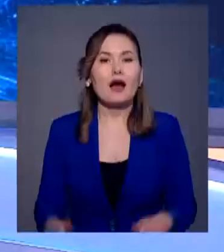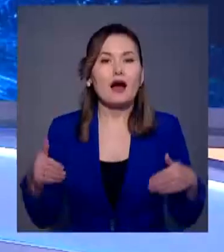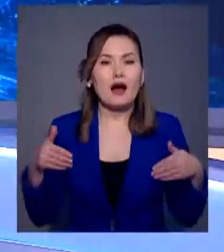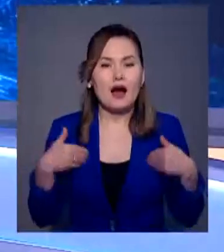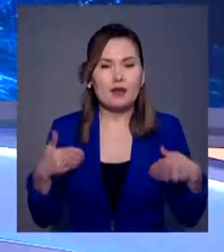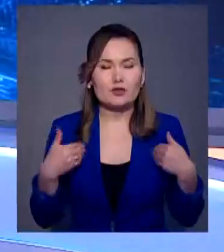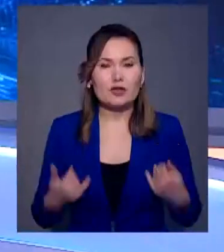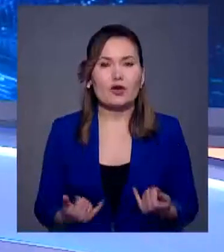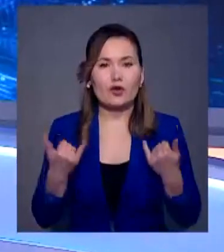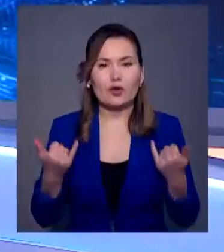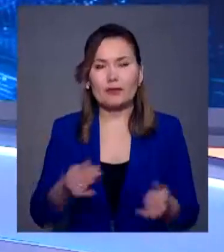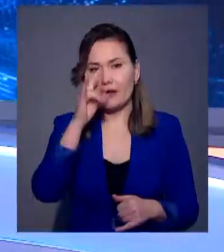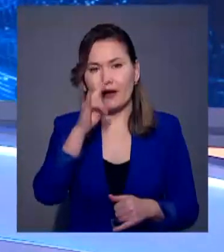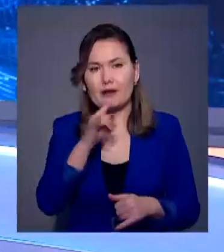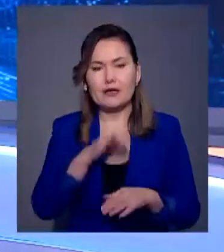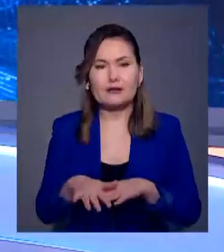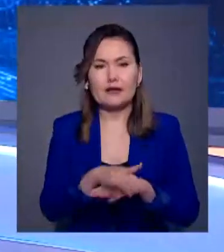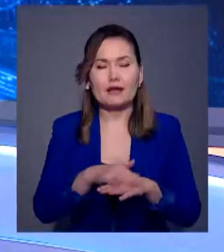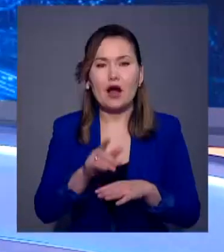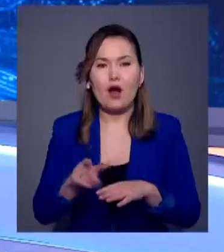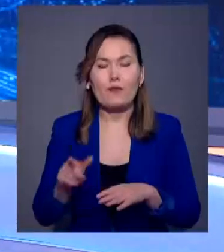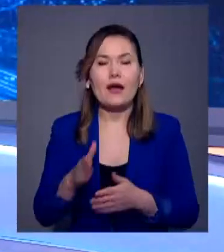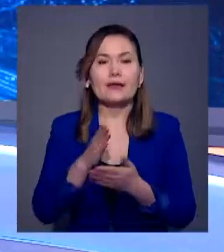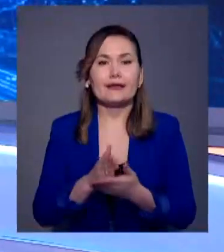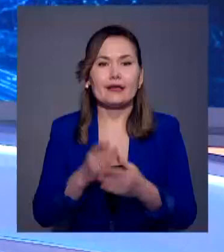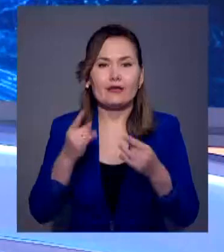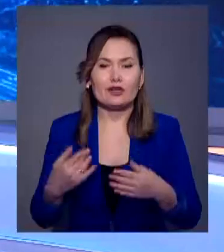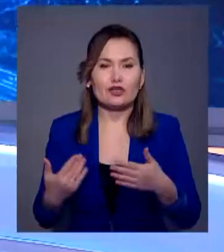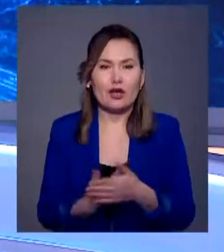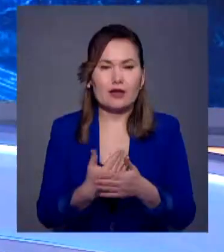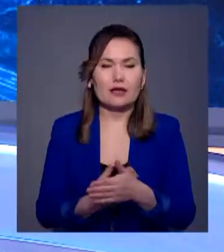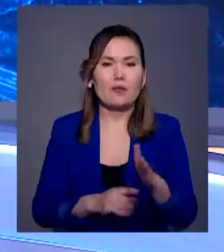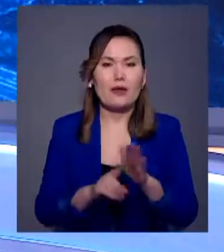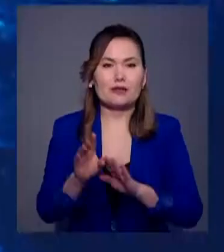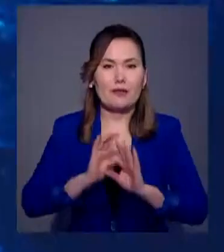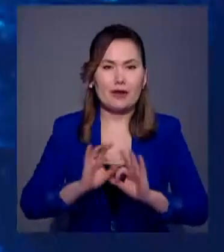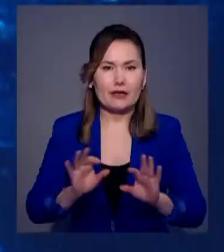Армысыздар, эфирде жаңалықтар, студияда Нөрбек Жәлел және сурдо аудармашы Самал Жантемір.